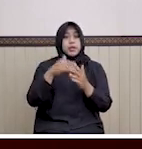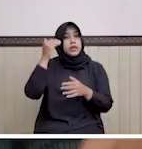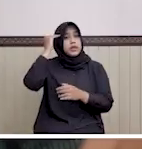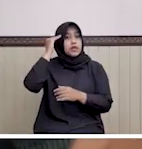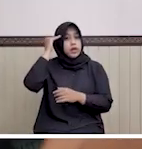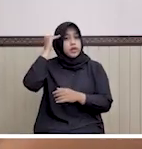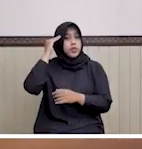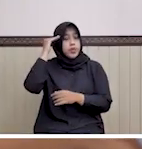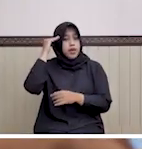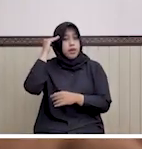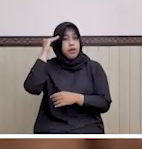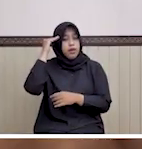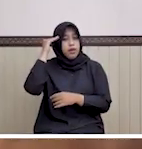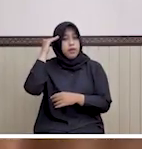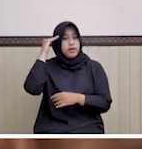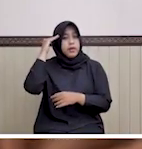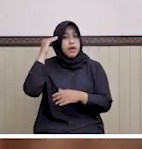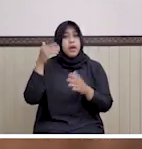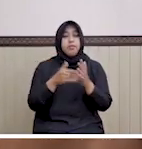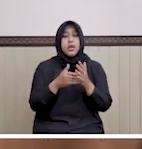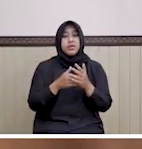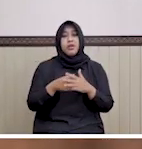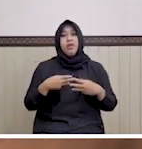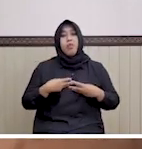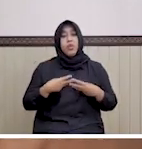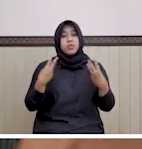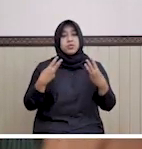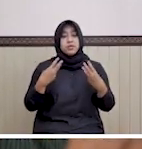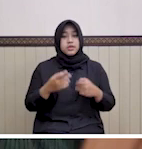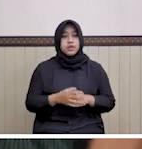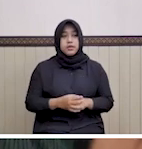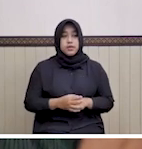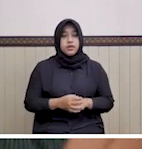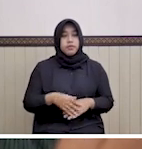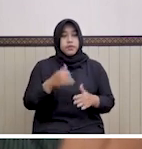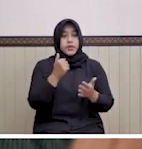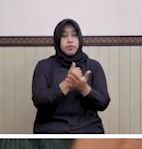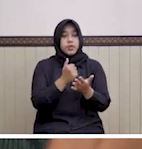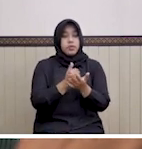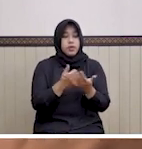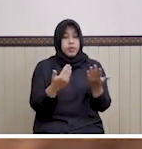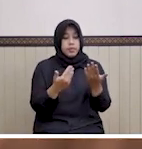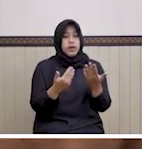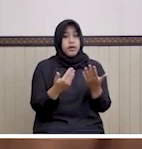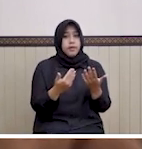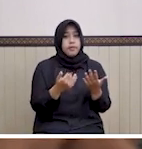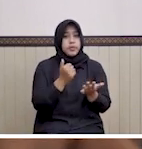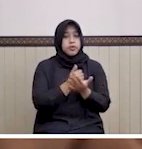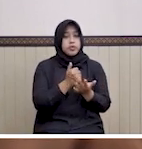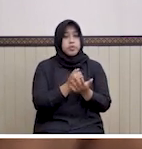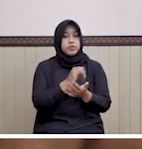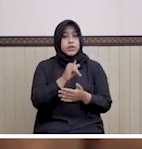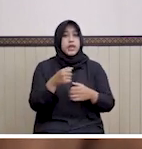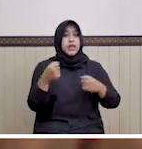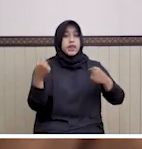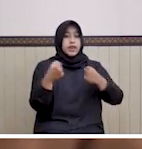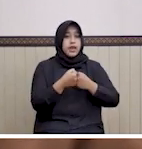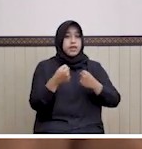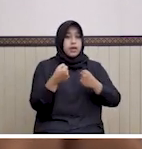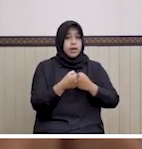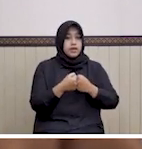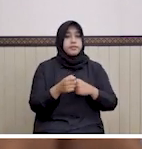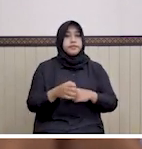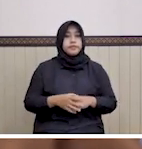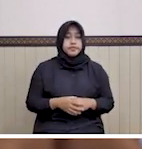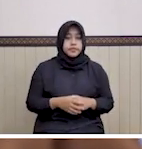hambatan apa emosi Iya jadi memang itu akan menjadi tantangan ya heran tangan dan